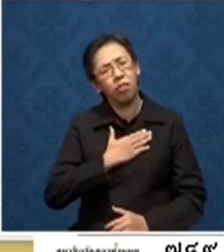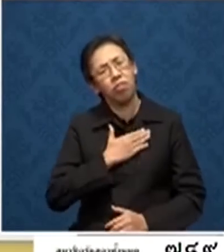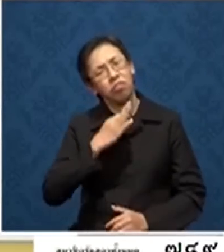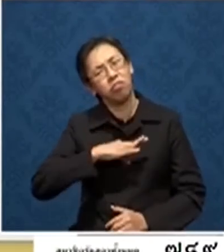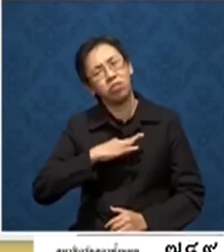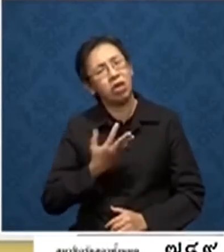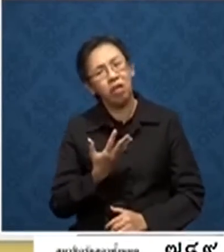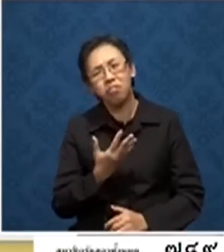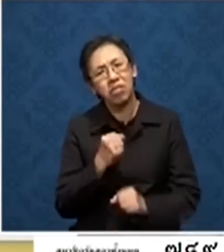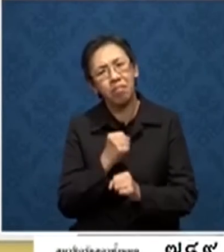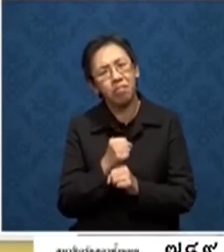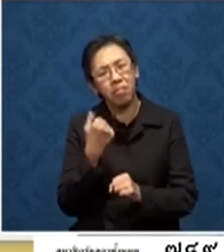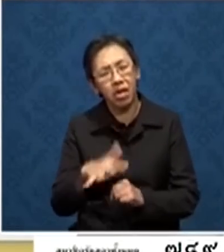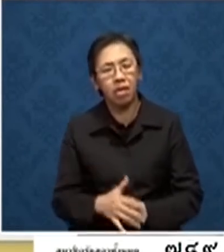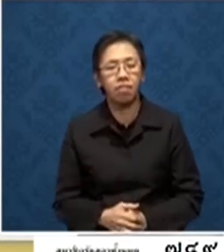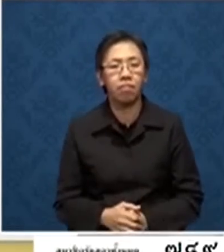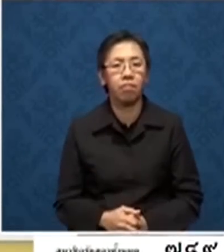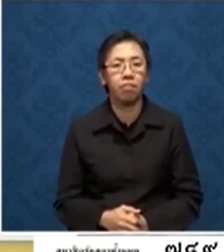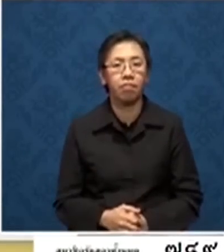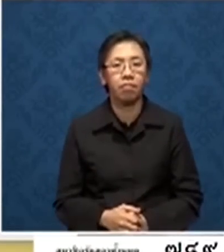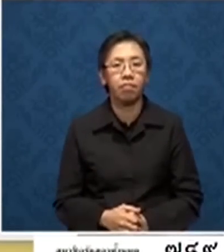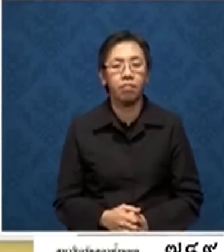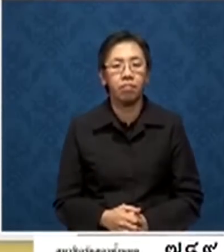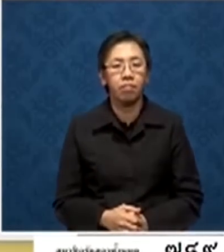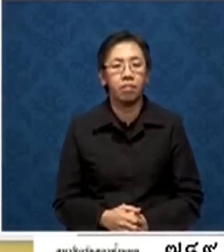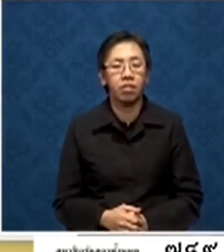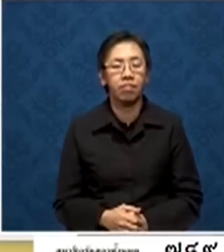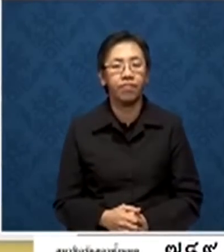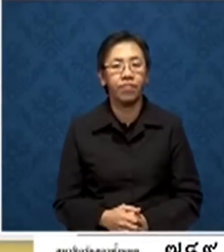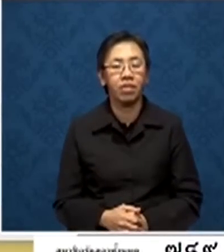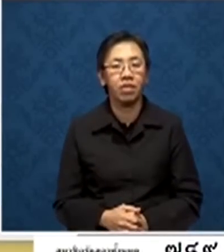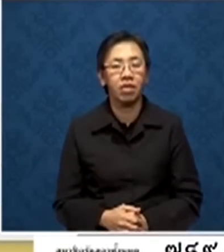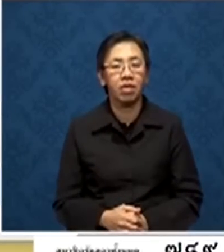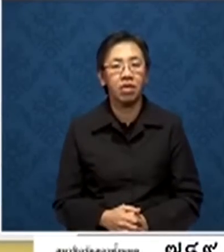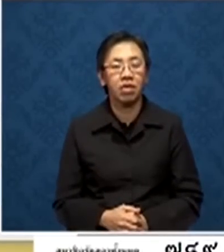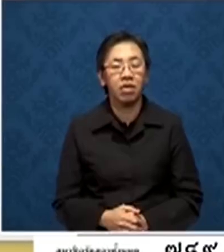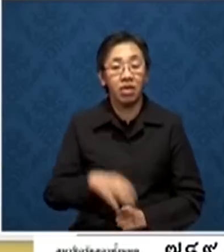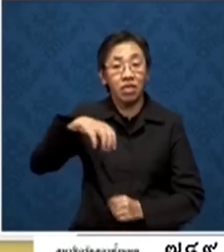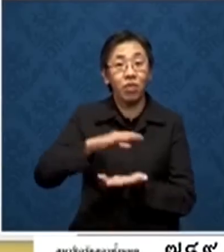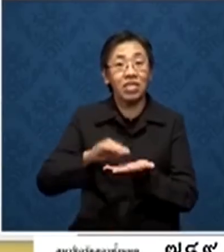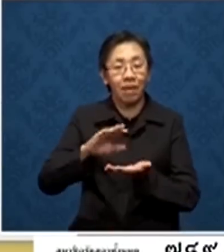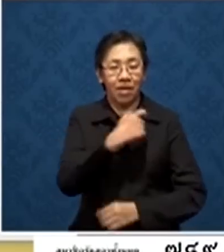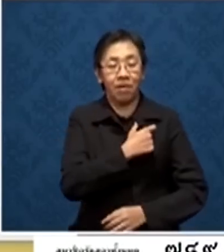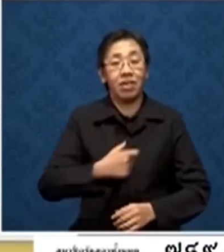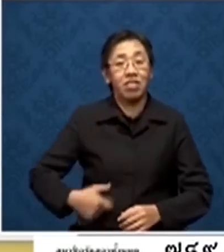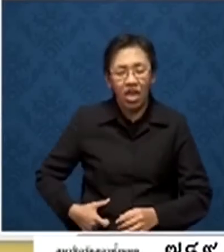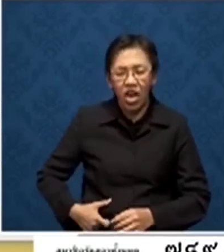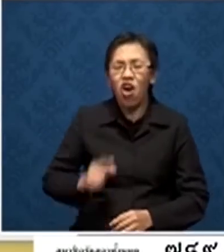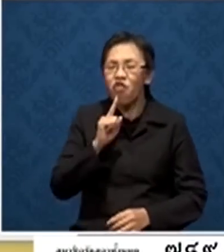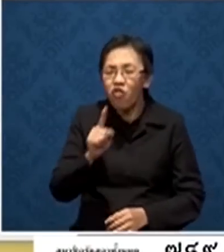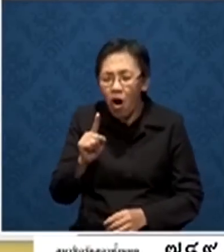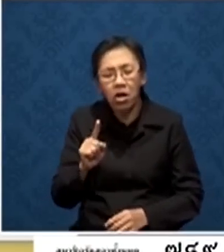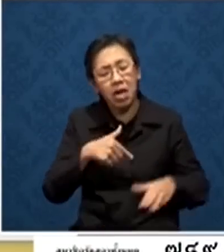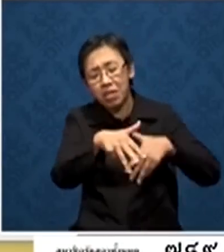มันเป็นไปไม่ได้สถาบันพระมหากษัตริย์ไม่มาฟ้องลูกบ้านตัวเองแล้วครับท่านไม่มาฟ้อง